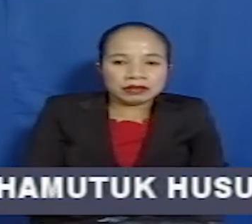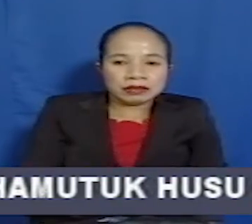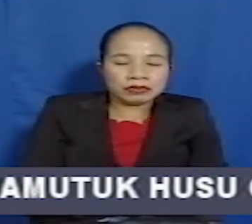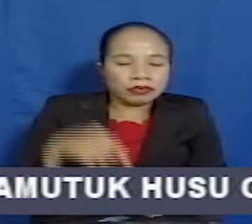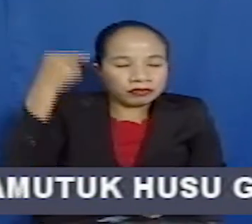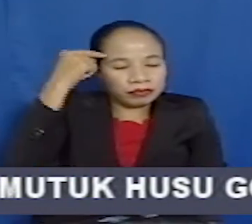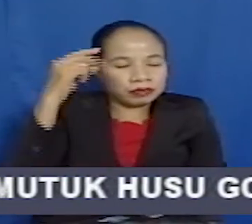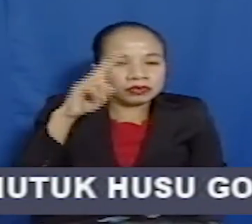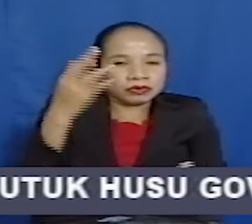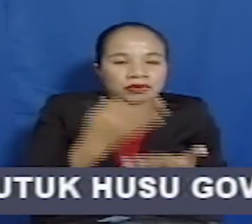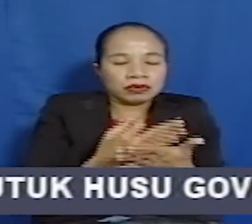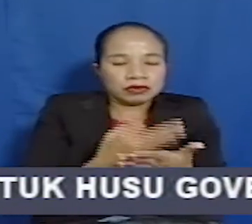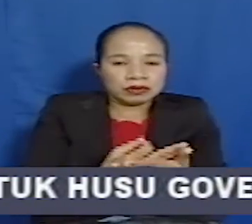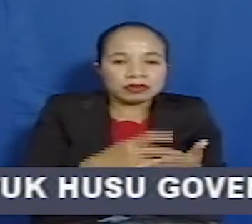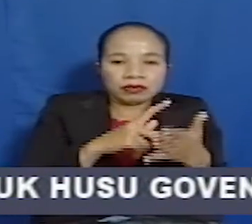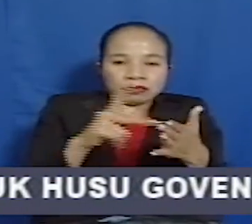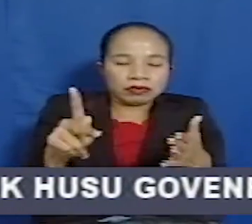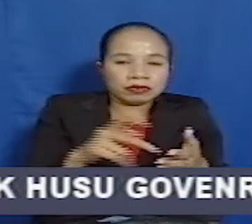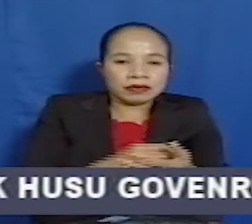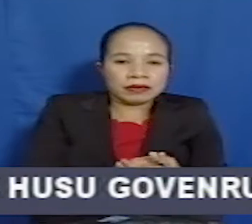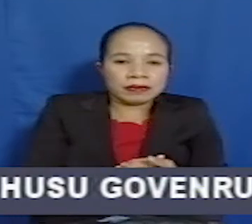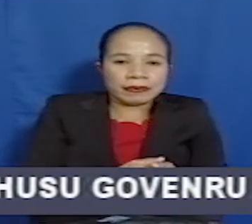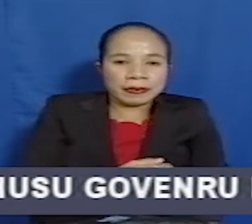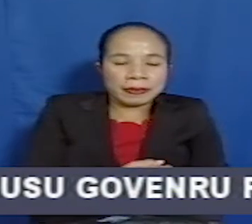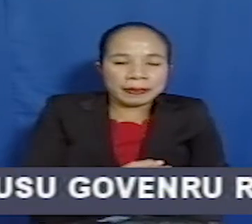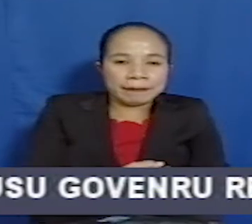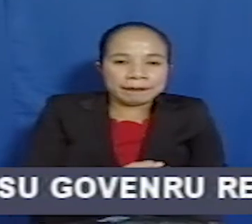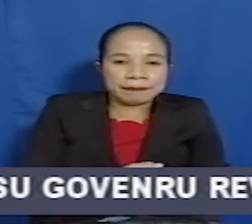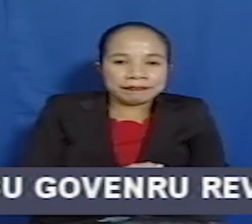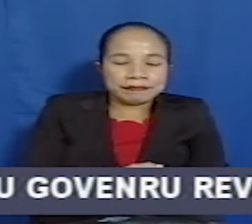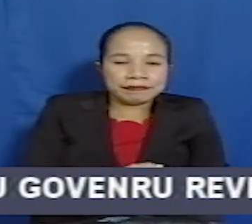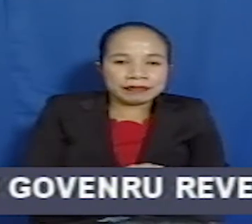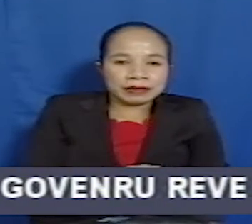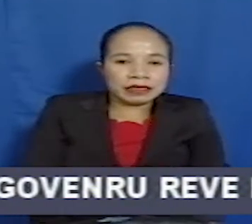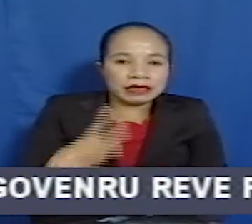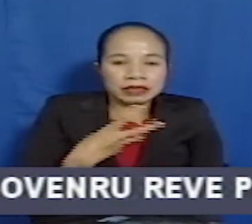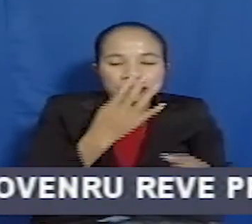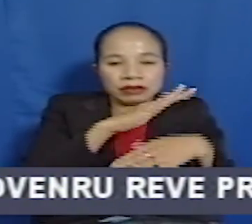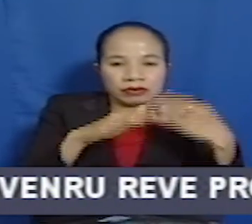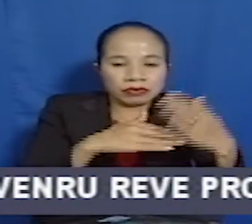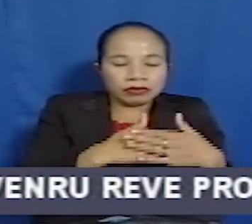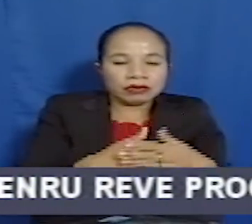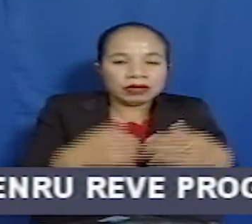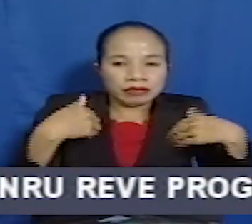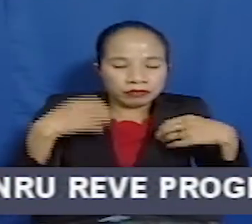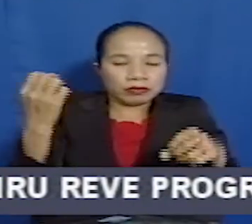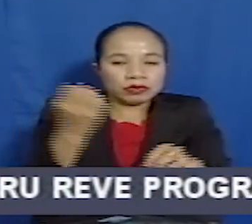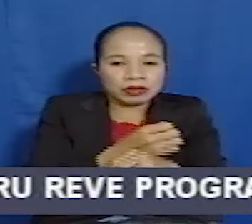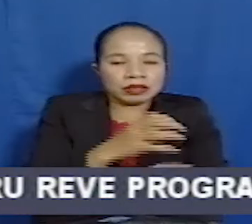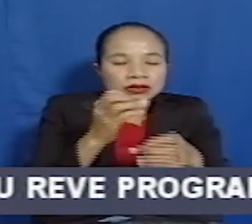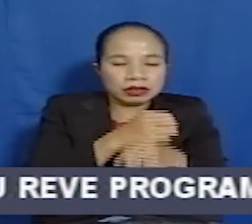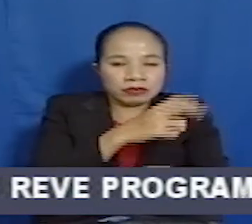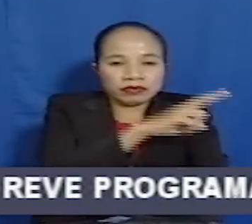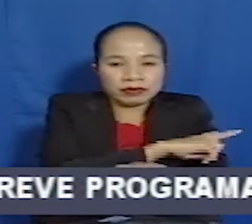hakar ka bisima mai do oportunidade na klai. Mabe timor, agar desa ita hoto do basene oportunidade iha jana. Ita primero